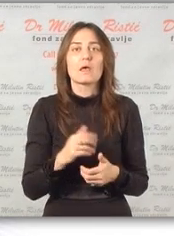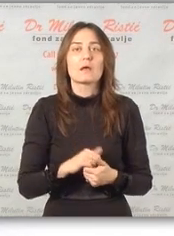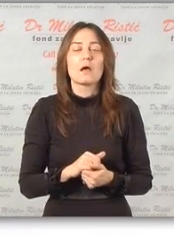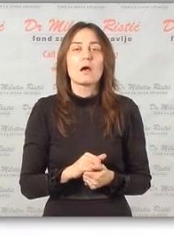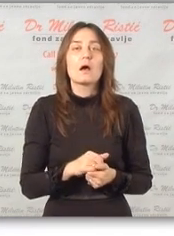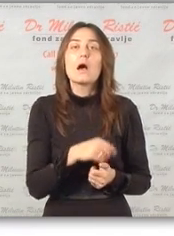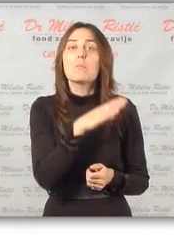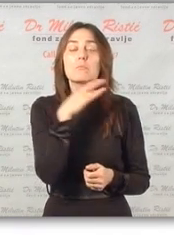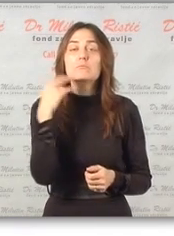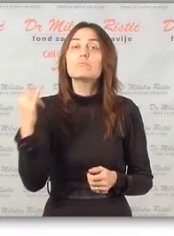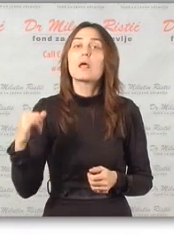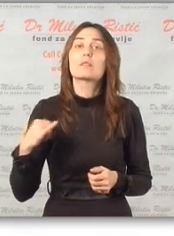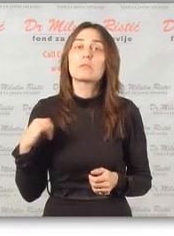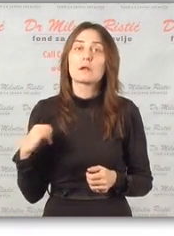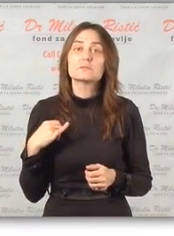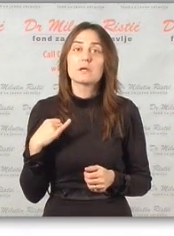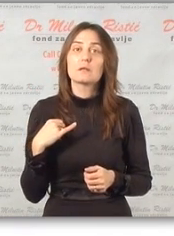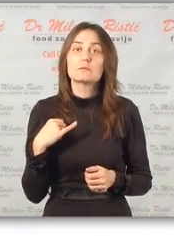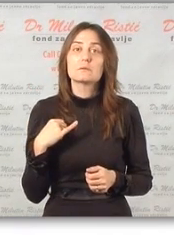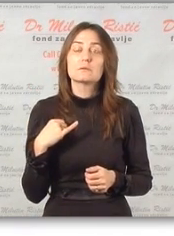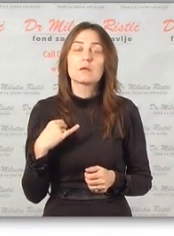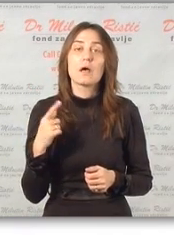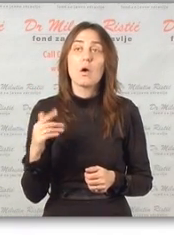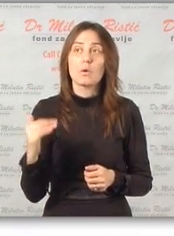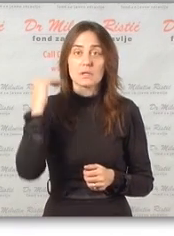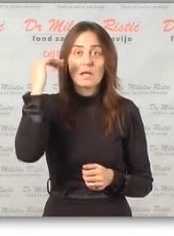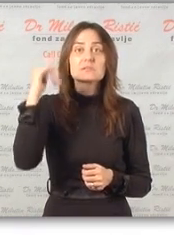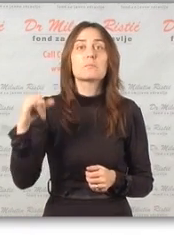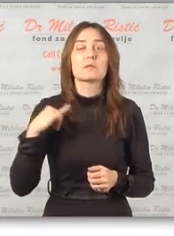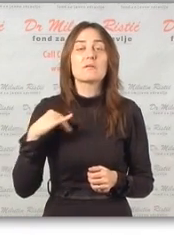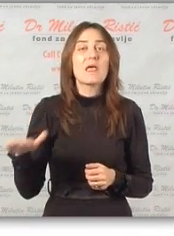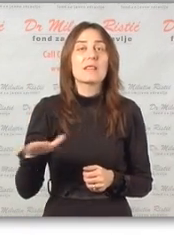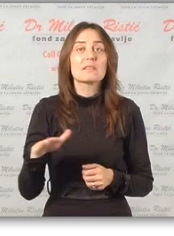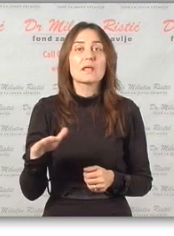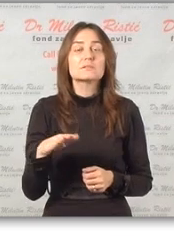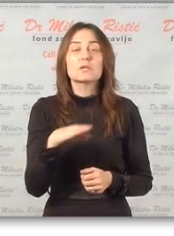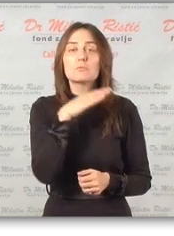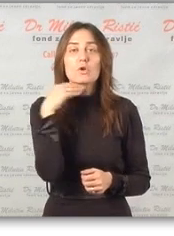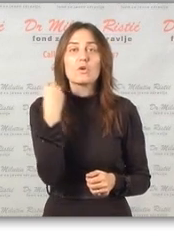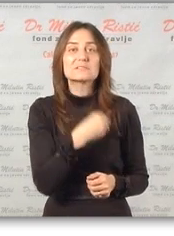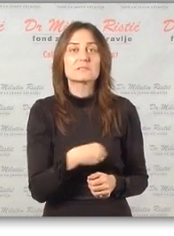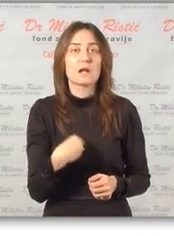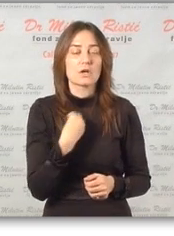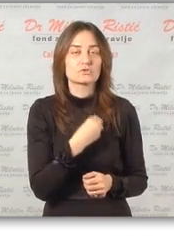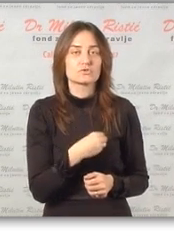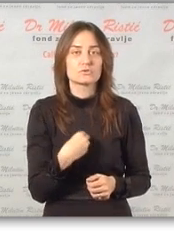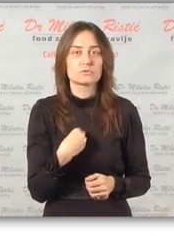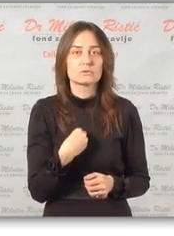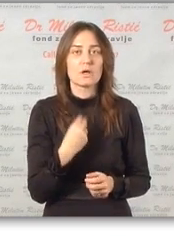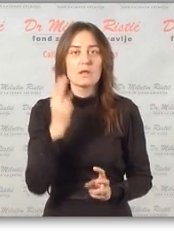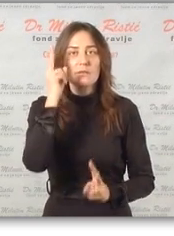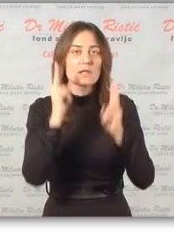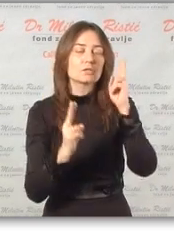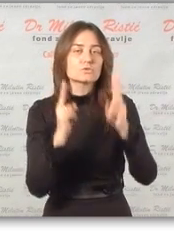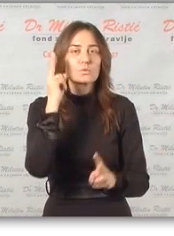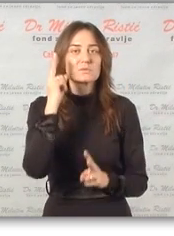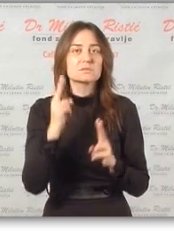kreće neka vrlo interesantna, odraslima interesantna, ali deci vrlo